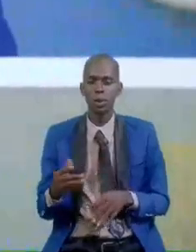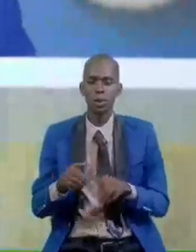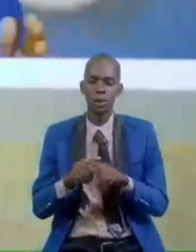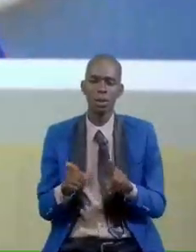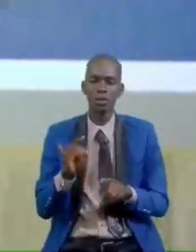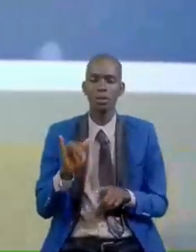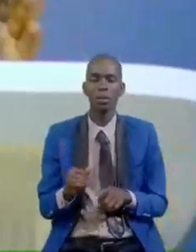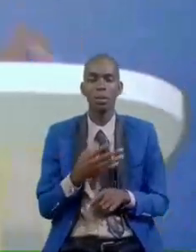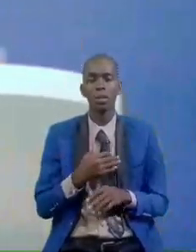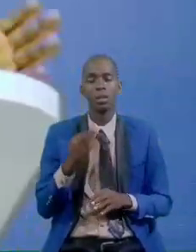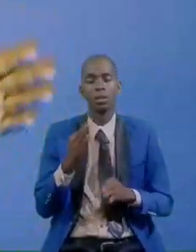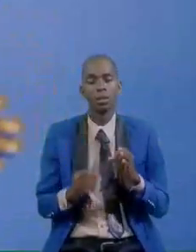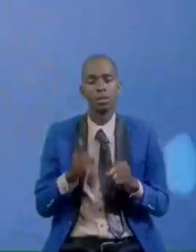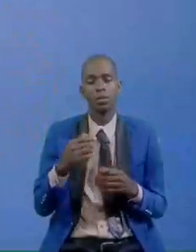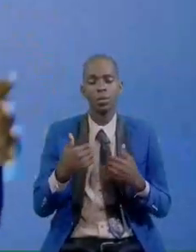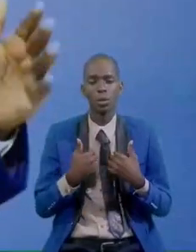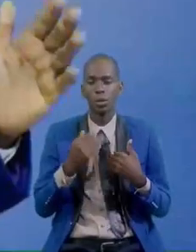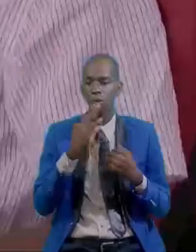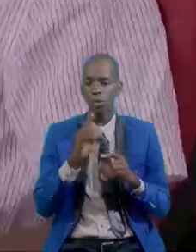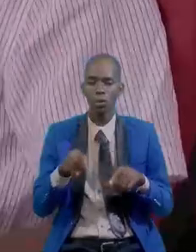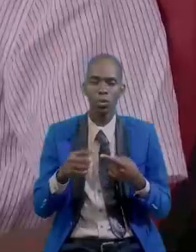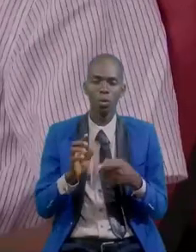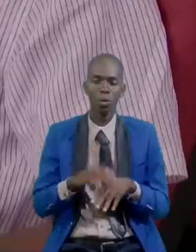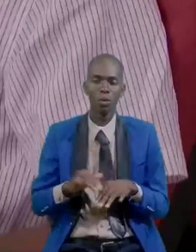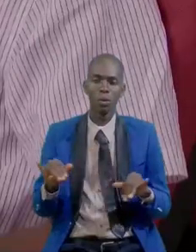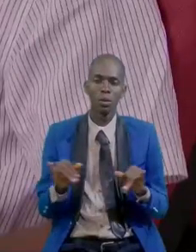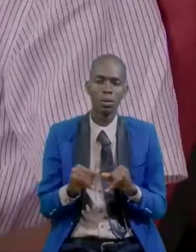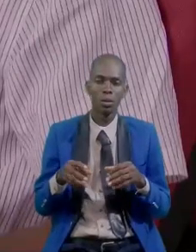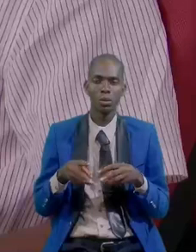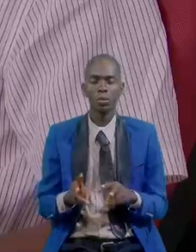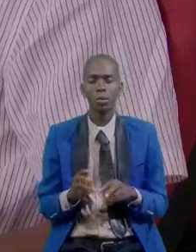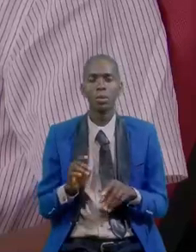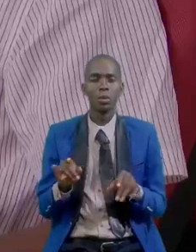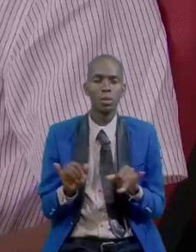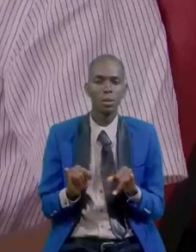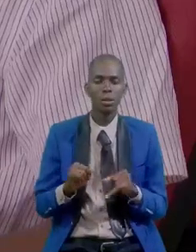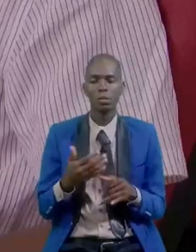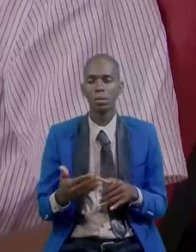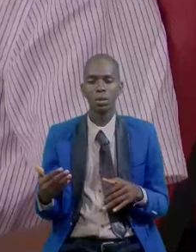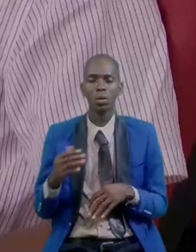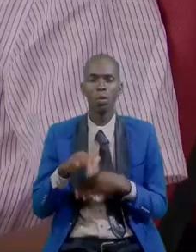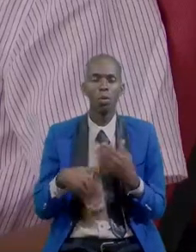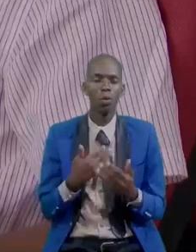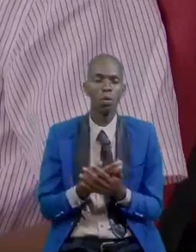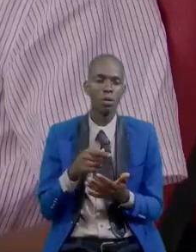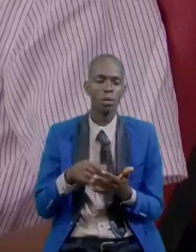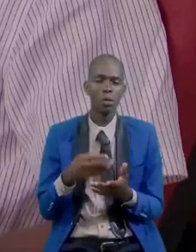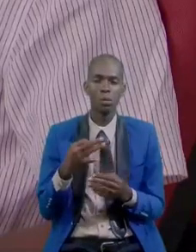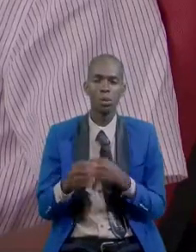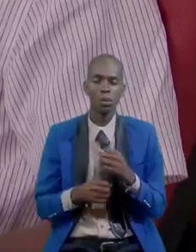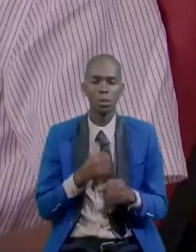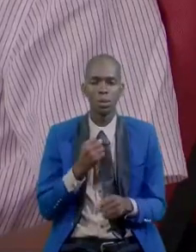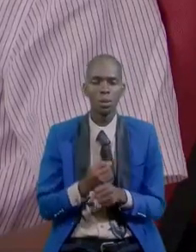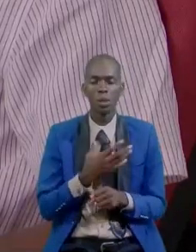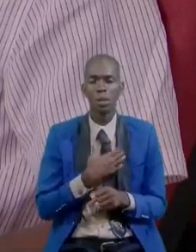différemment. Et si vous marchez sur le même chemin, vous suivez le même modèle pendant toutes ces nombreuses années, et il n'y a